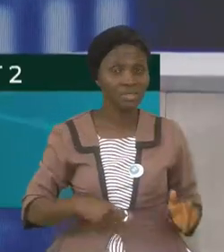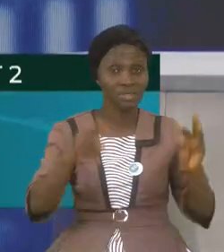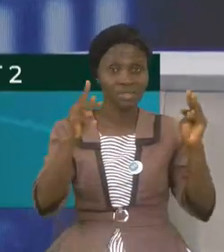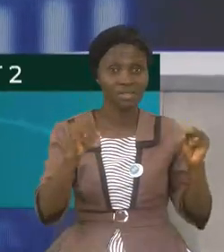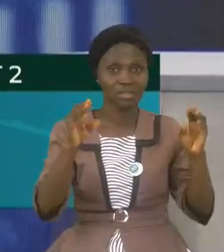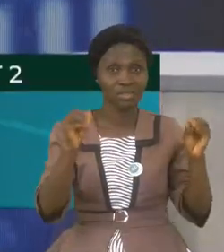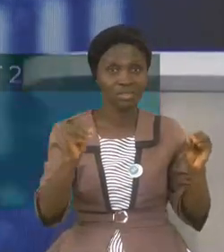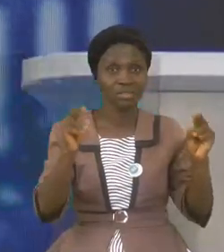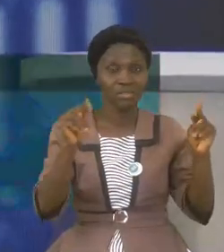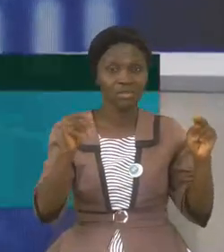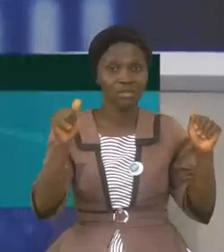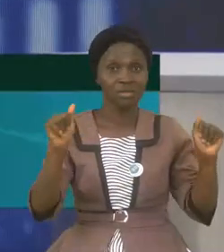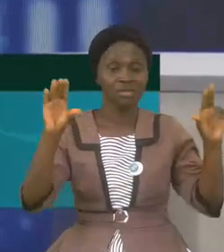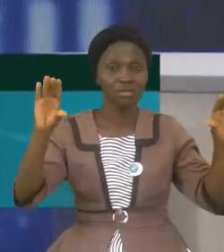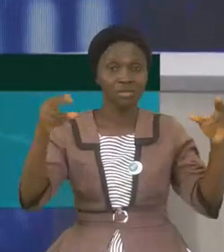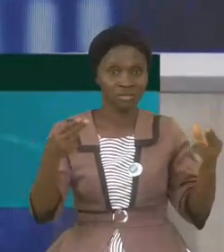insensible.